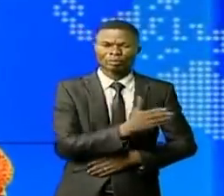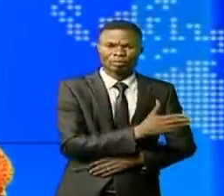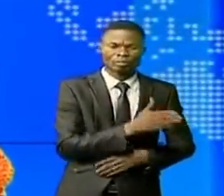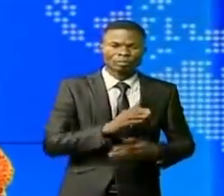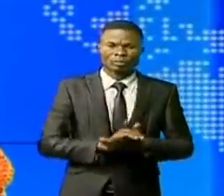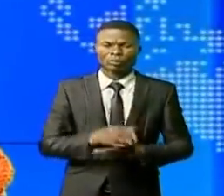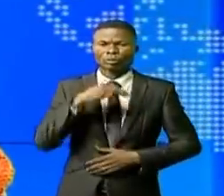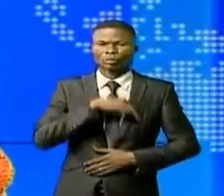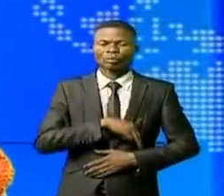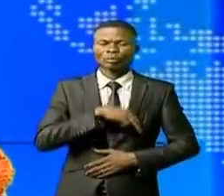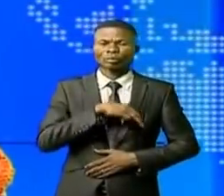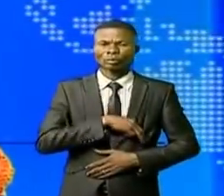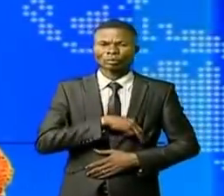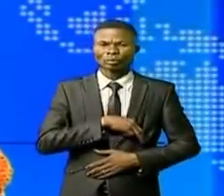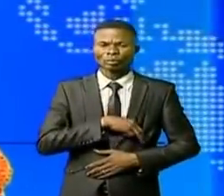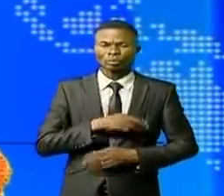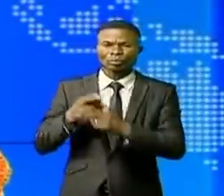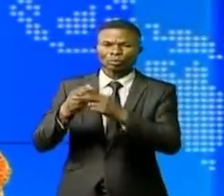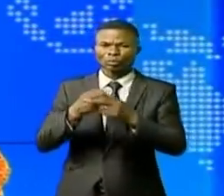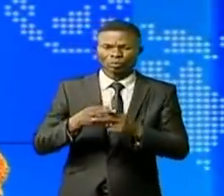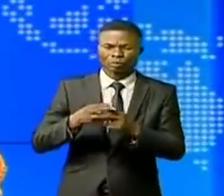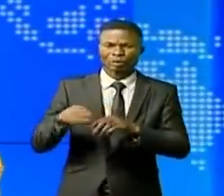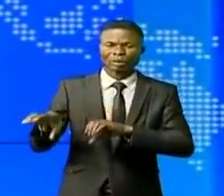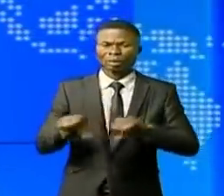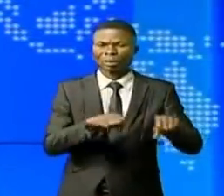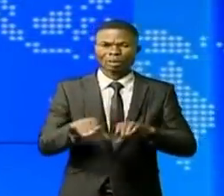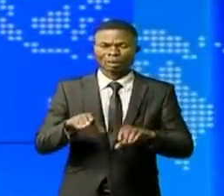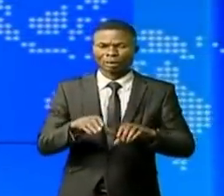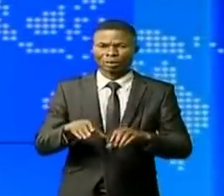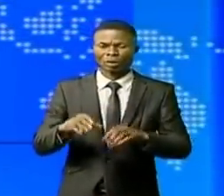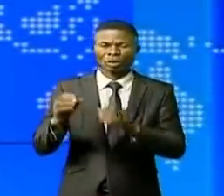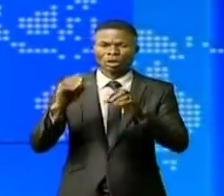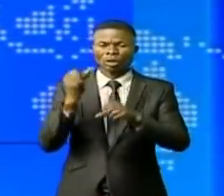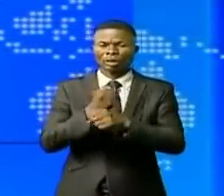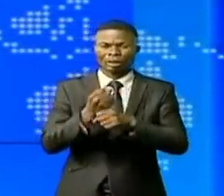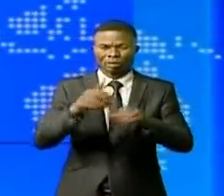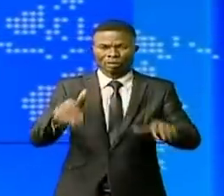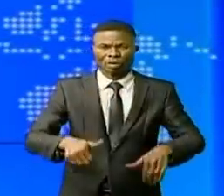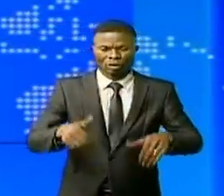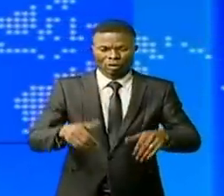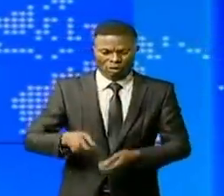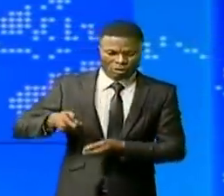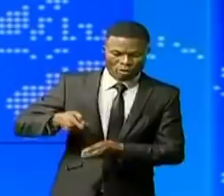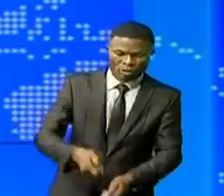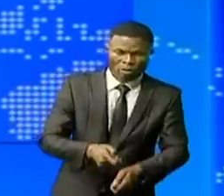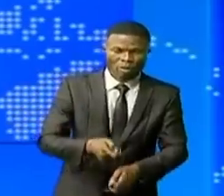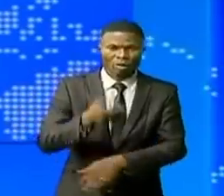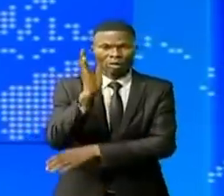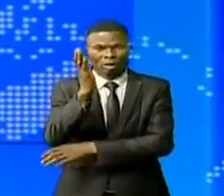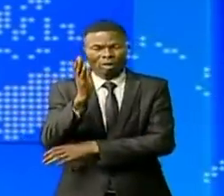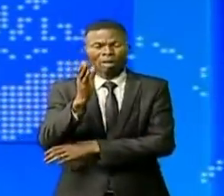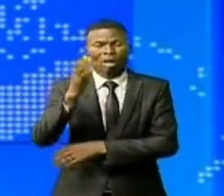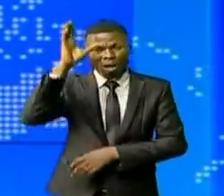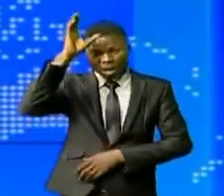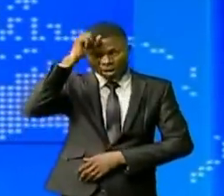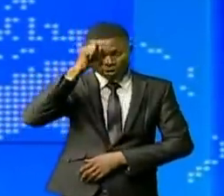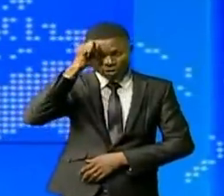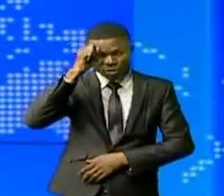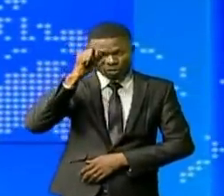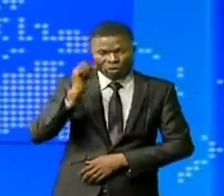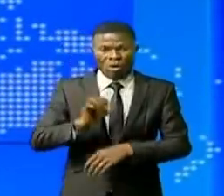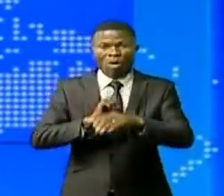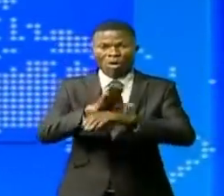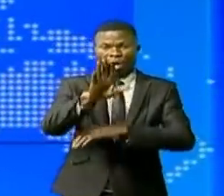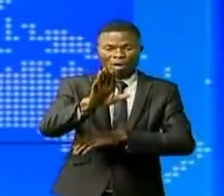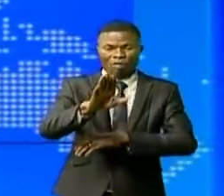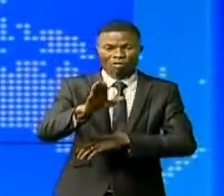Une mission de supervision des activités de l'opérateur agricole, plantation et élevage du Kwilu vient d'être dépêchée par